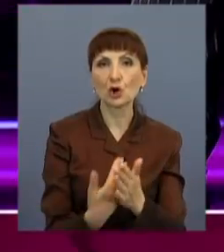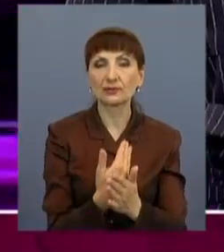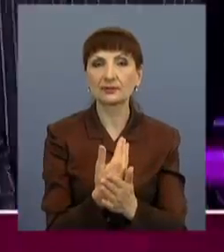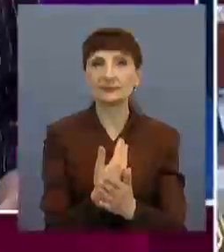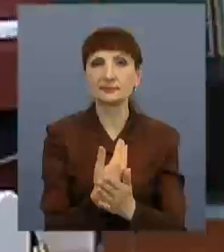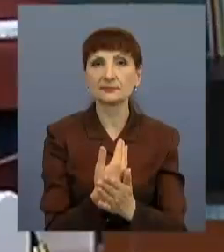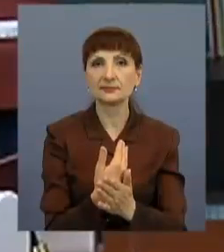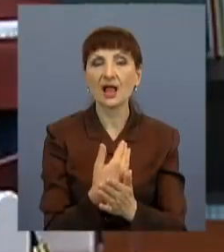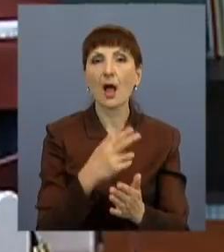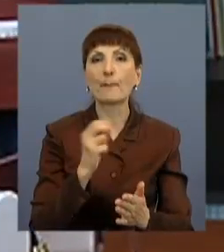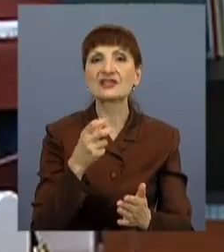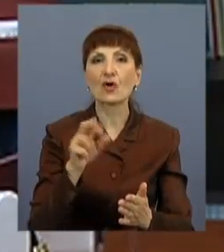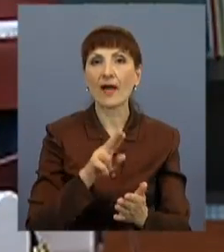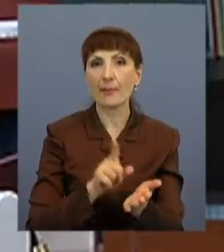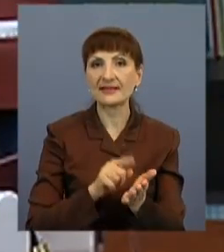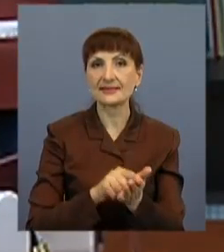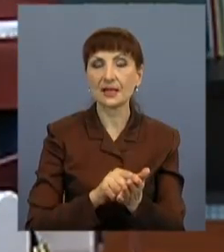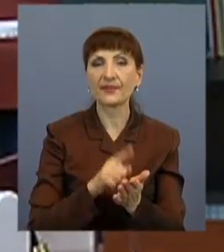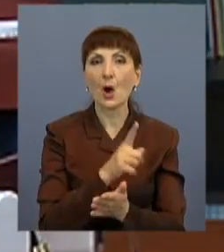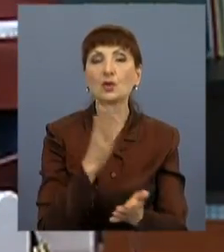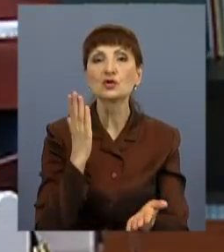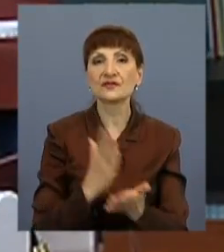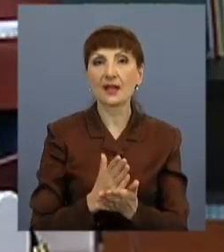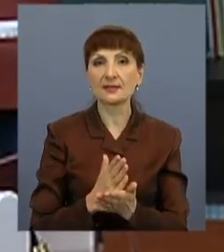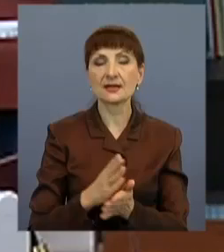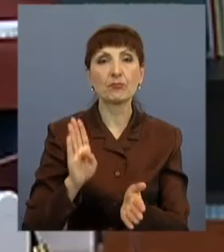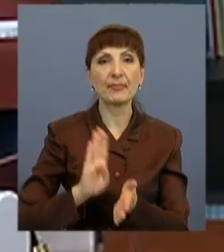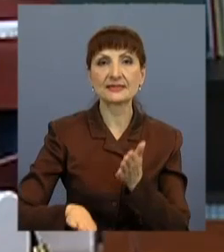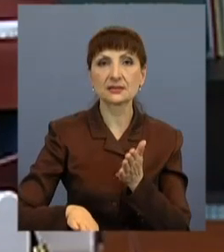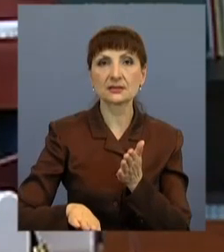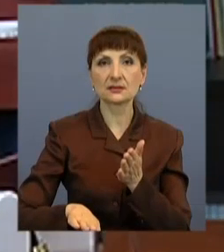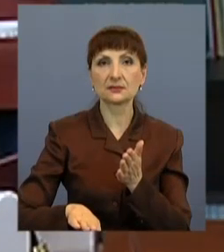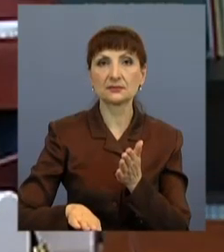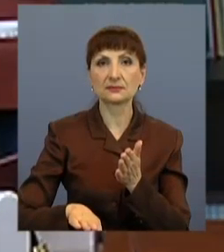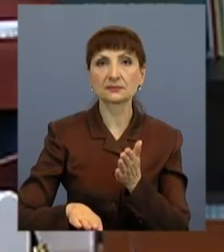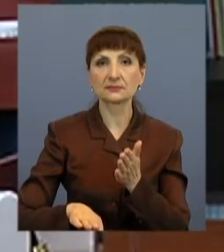пенсии. Он осуществлялся без